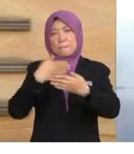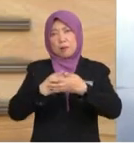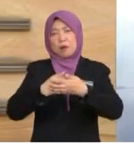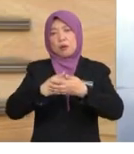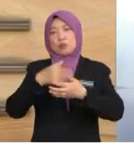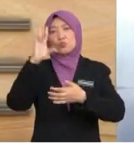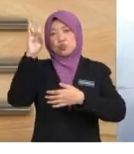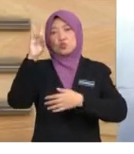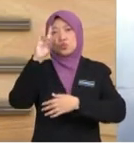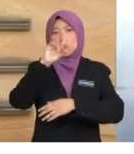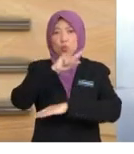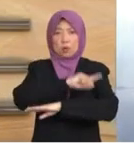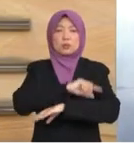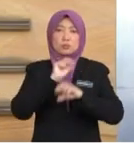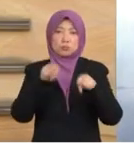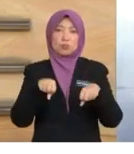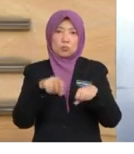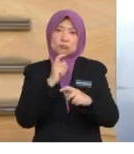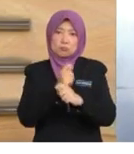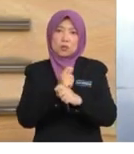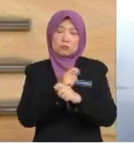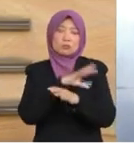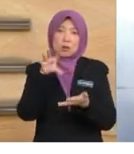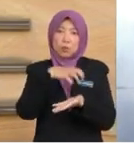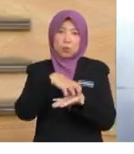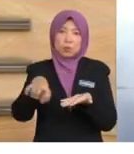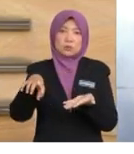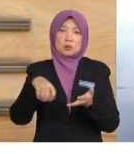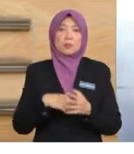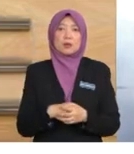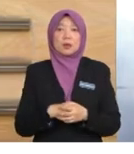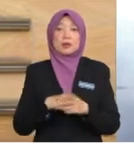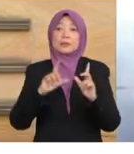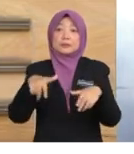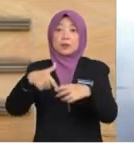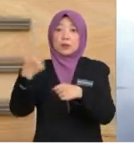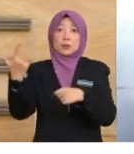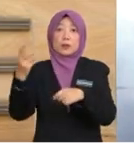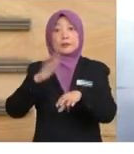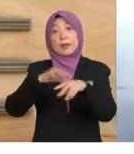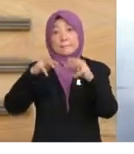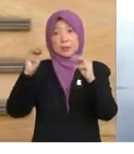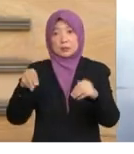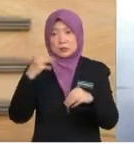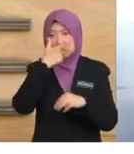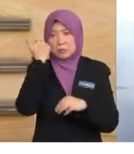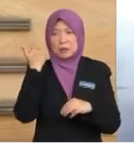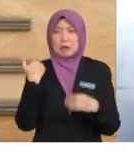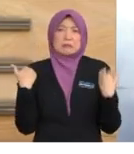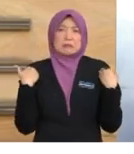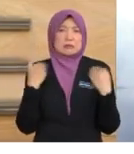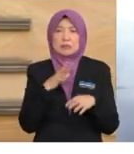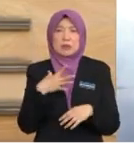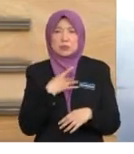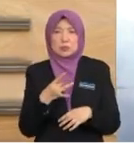boleh dia ya, cikgu? Tak rosak, buttercream tak rosak. Okey. Kalau dekat rumah tu kita letak aja dekat luar. Mungkin ada yang tak suka kek yang sejuk kan? Betul, betul.